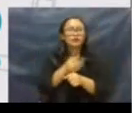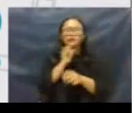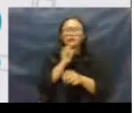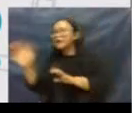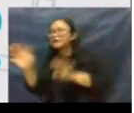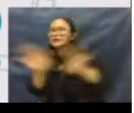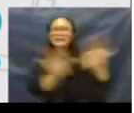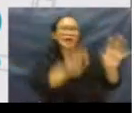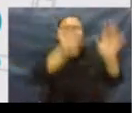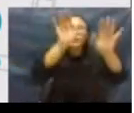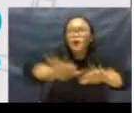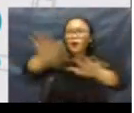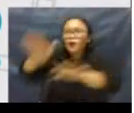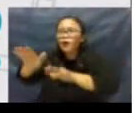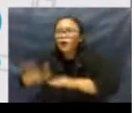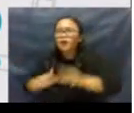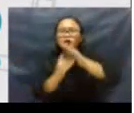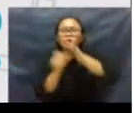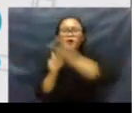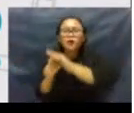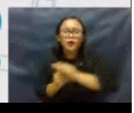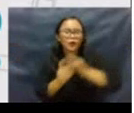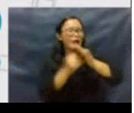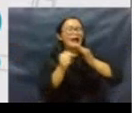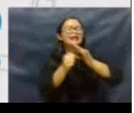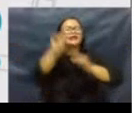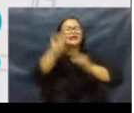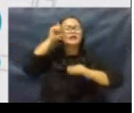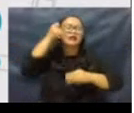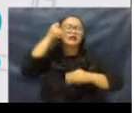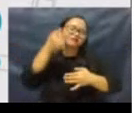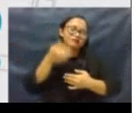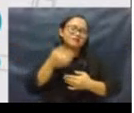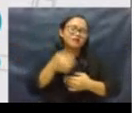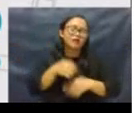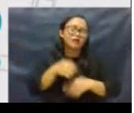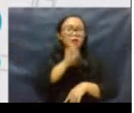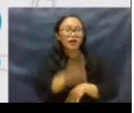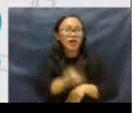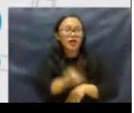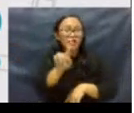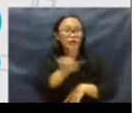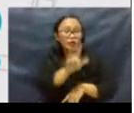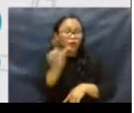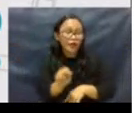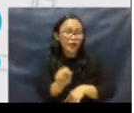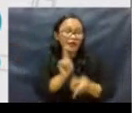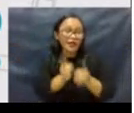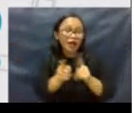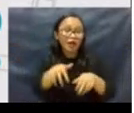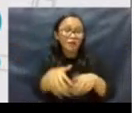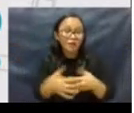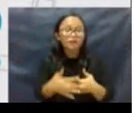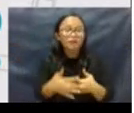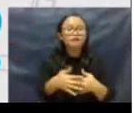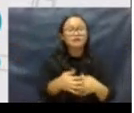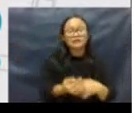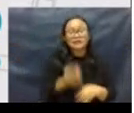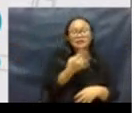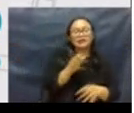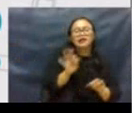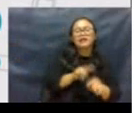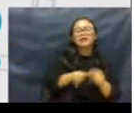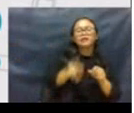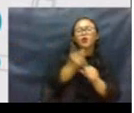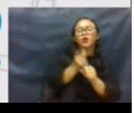mereka bicara. Saya asumsikan sih waktunya 1 bulan, dengan catatan Bapak dan Ibu melakukan ini bersama-sama dengan guru-guru lain